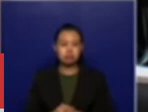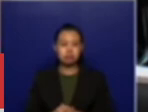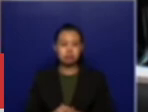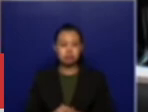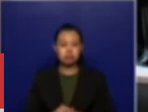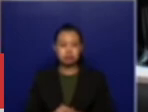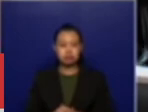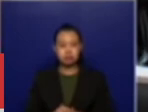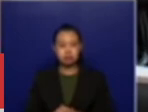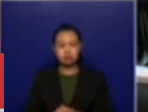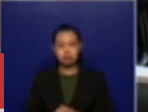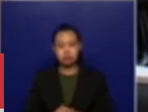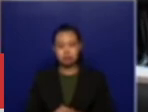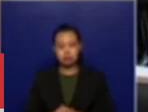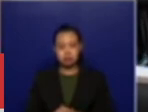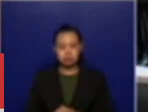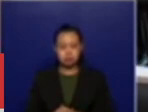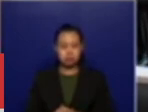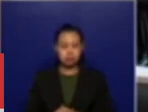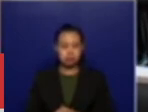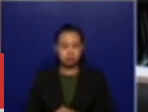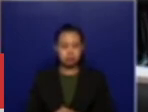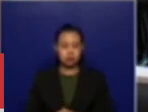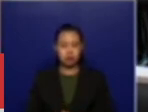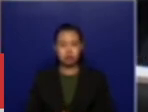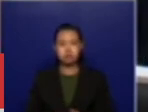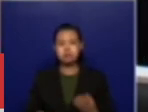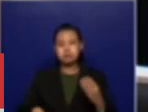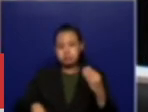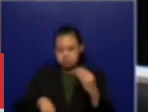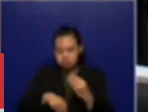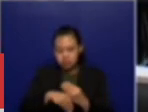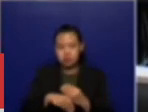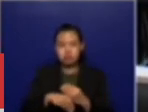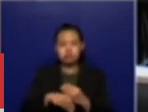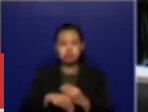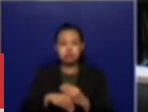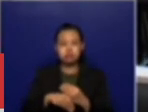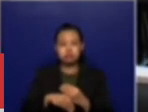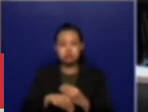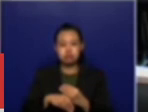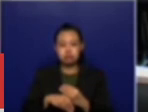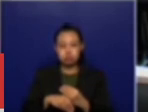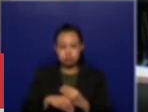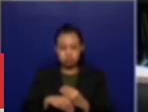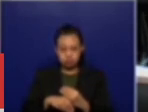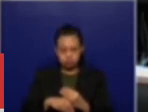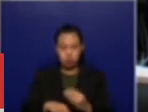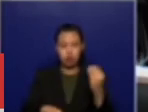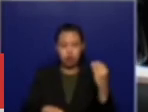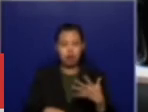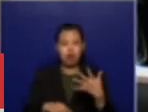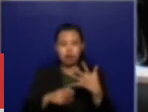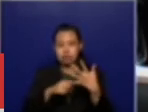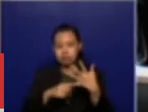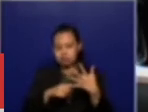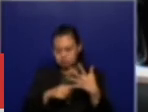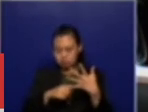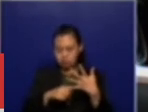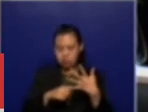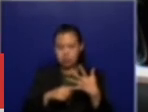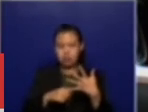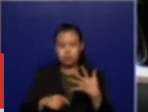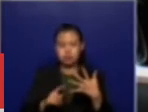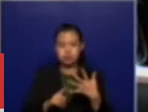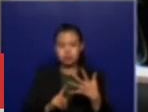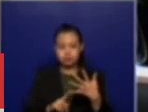จริงๆมีข้อเสนออีกข้อหนึ่งครับผมยังพูดไม่จบนะครับเป็นข้อเสนอข้อสุดท้ายก็แล้วกันแล้วผมคิดว่า